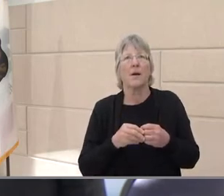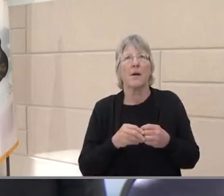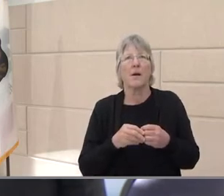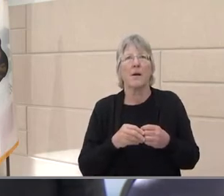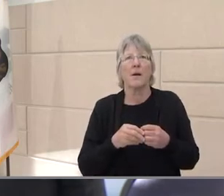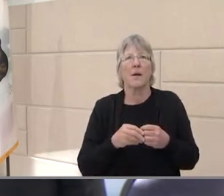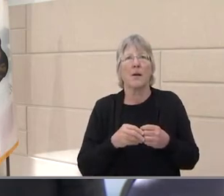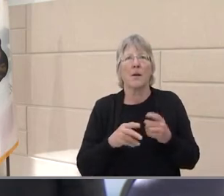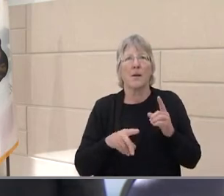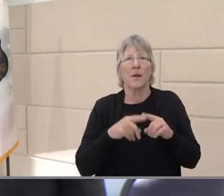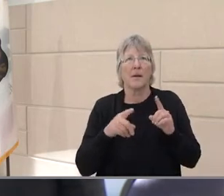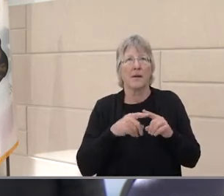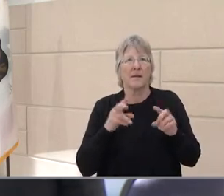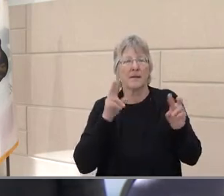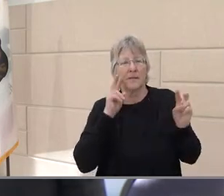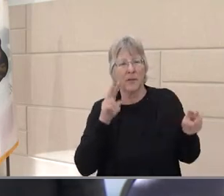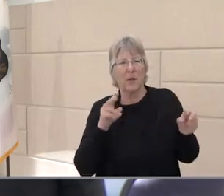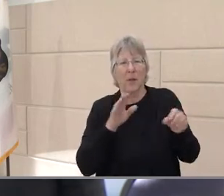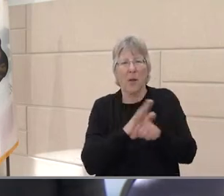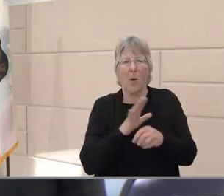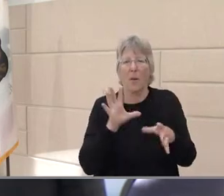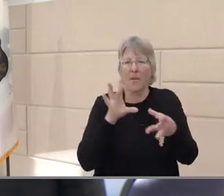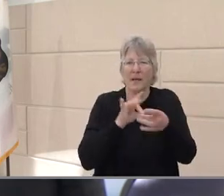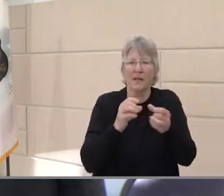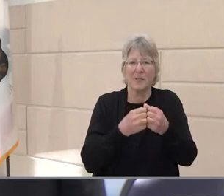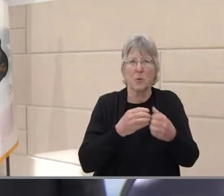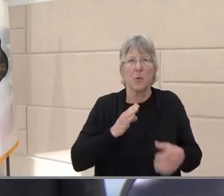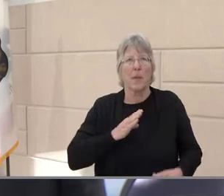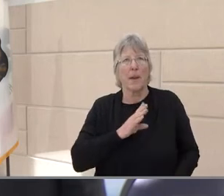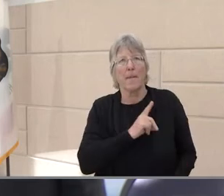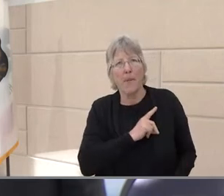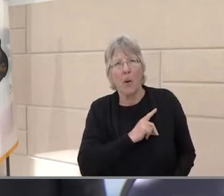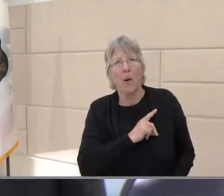អានក្នុងនាមគាត់ជាសមាជិកគណៈកម្មការសាលារៀន